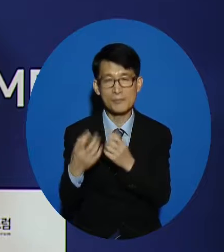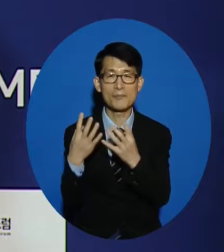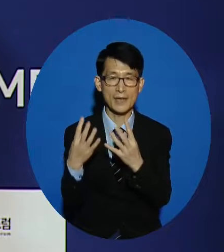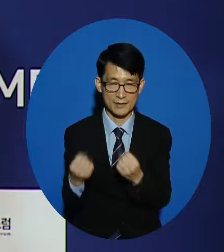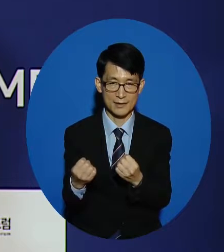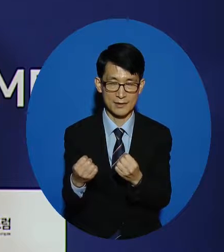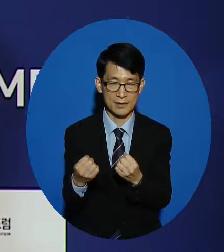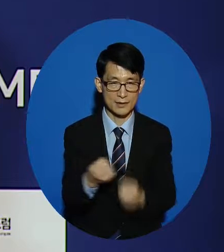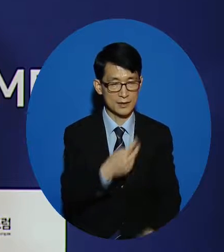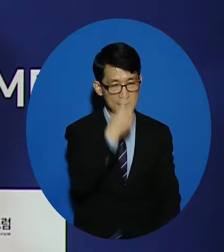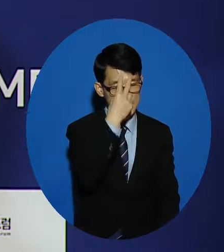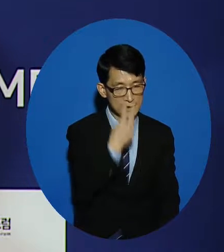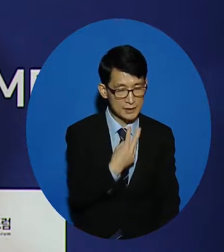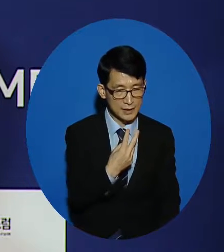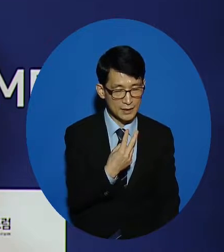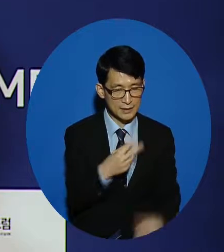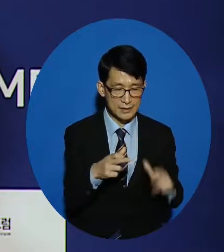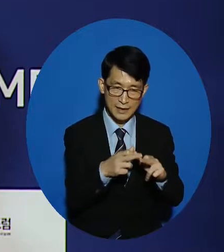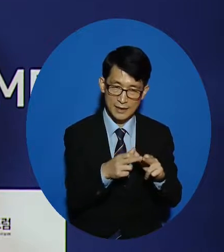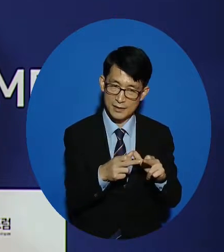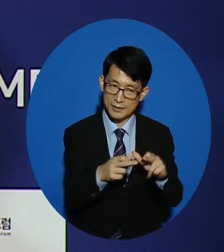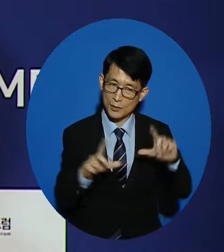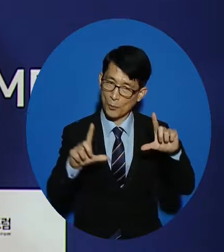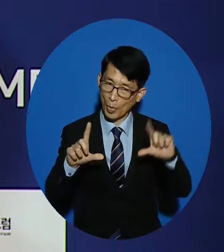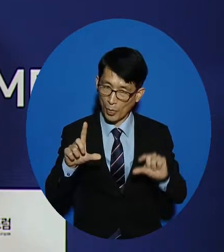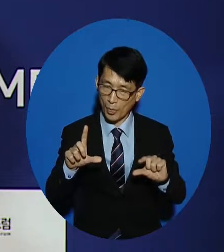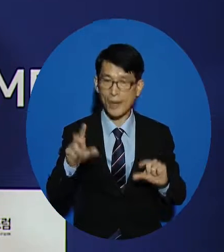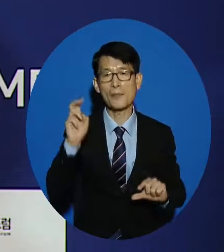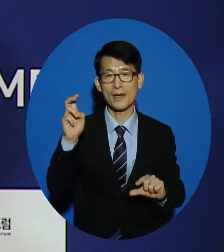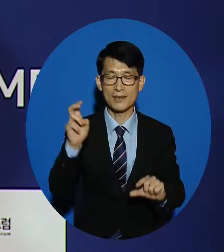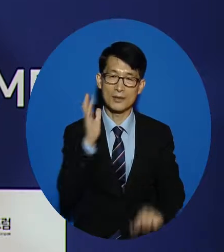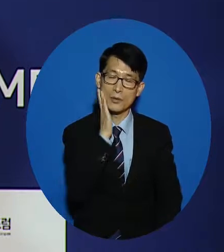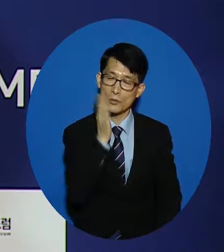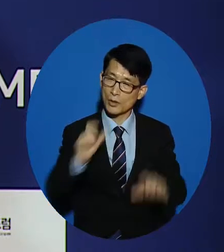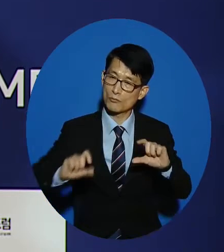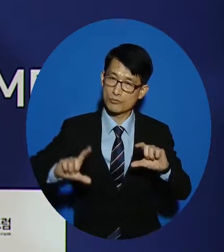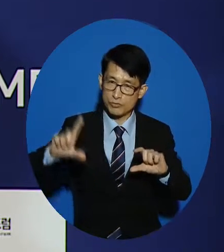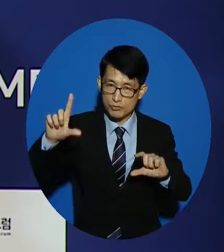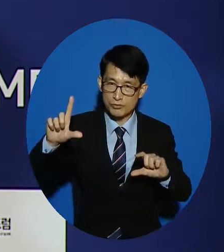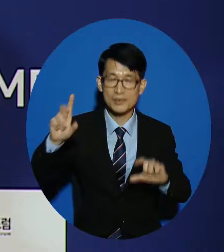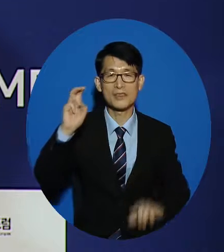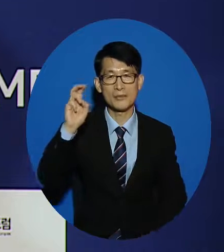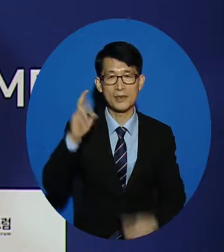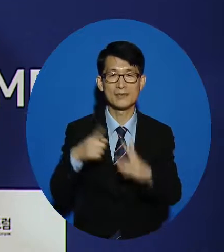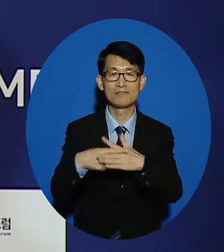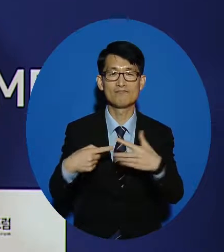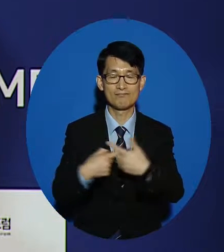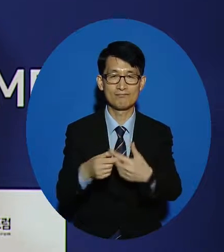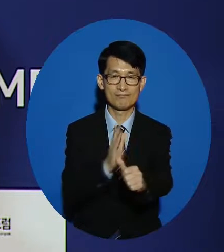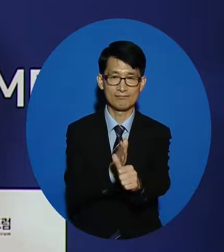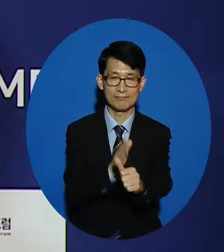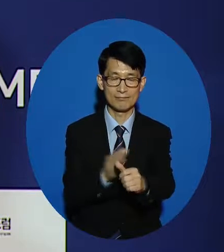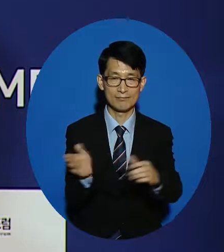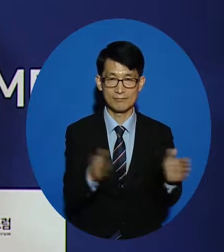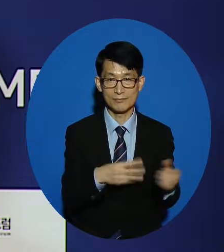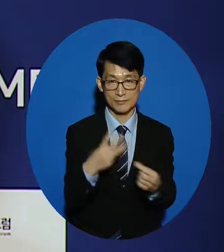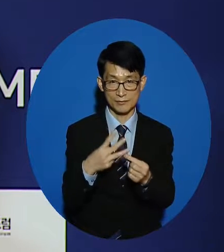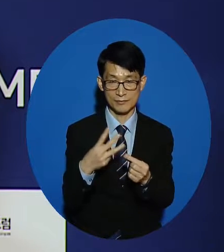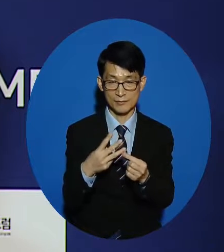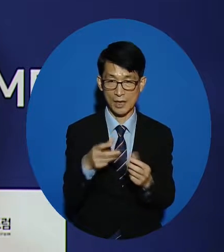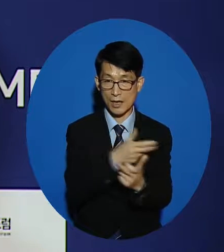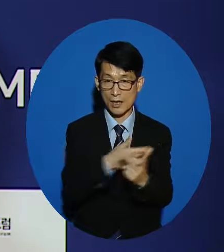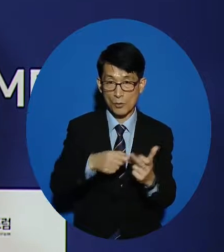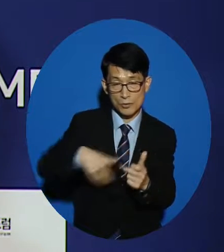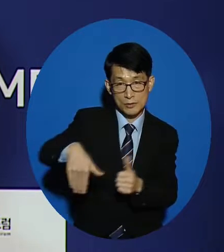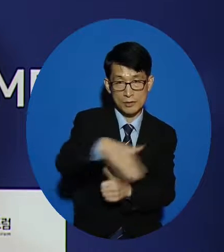시각장애인 쪽에는 약간 취약합니다. 그래서 제가 말씀드리는 게 약간 치우칠 수 있다는 것을 좀 말씀드립니다. 세 번째는 제가 강원도 상황을 잘